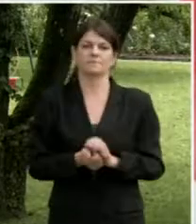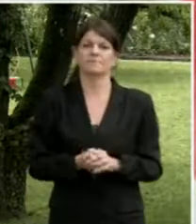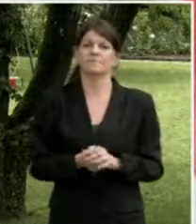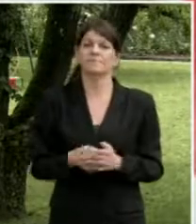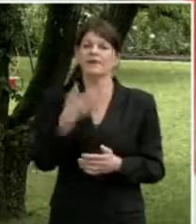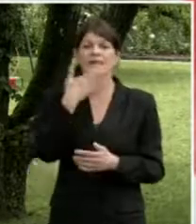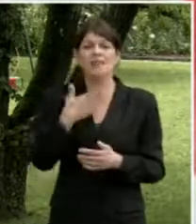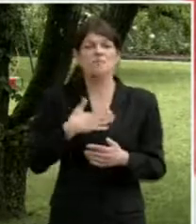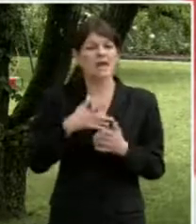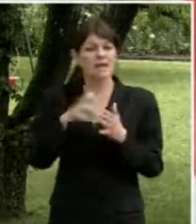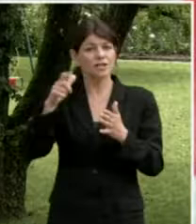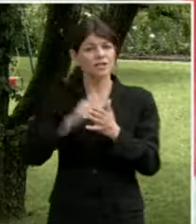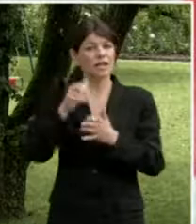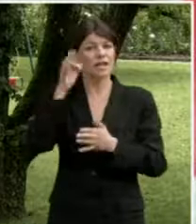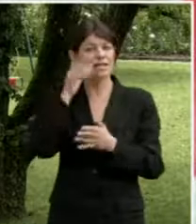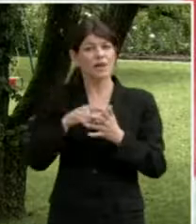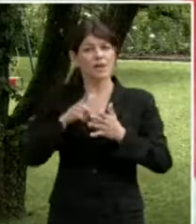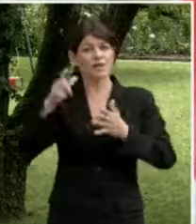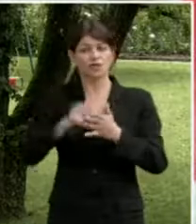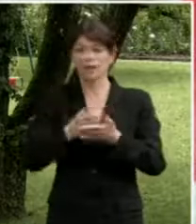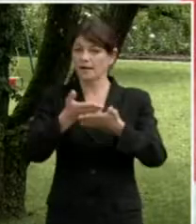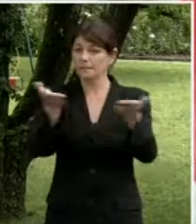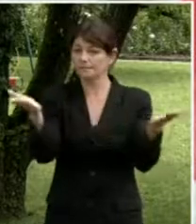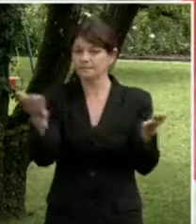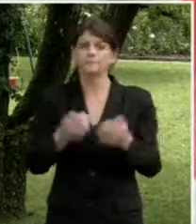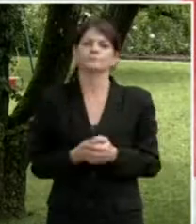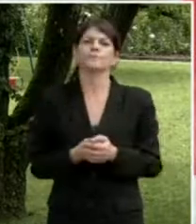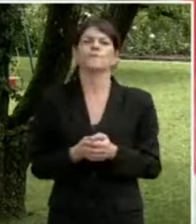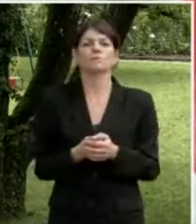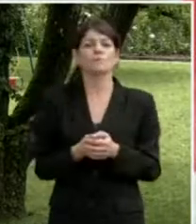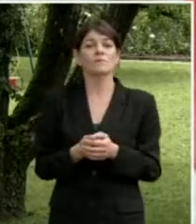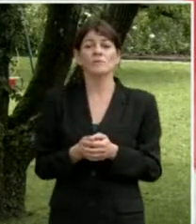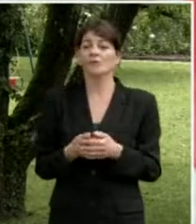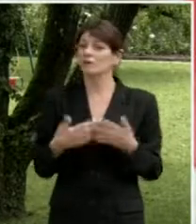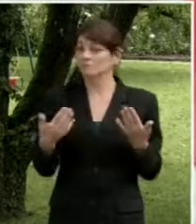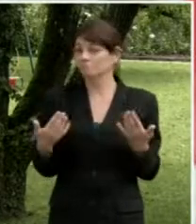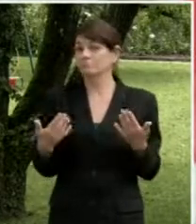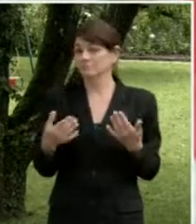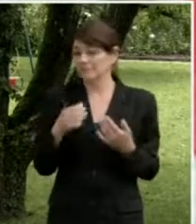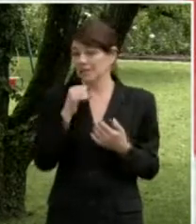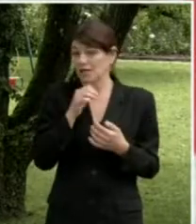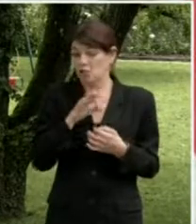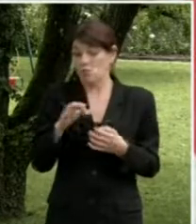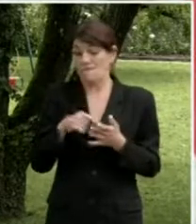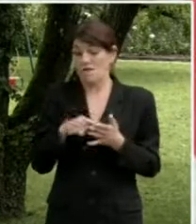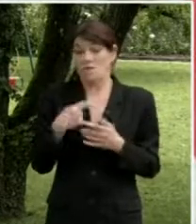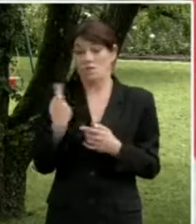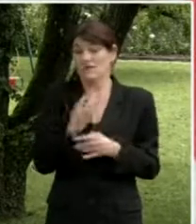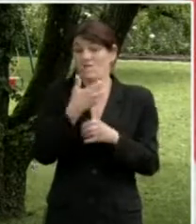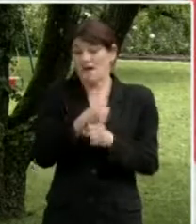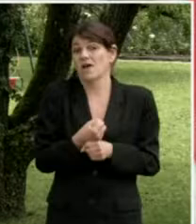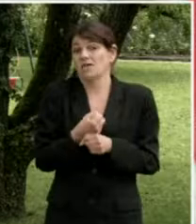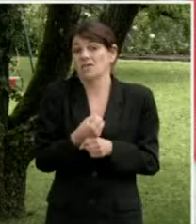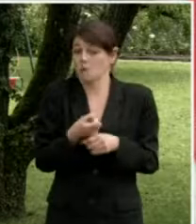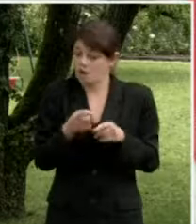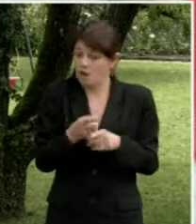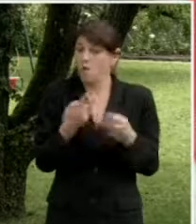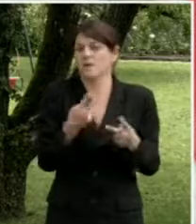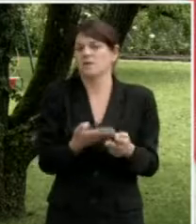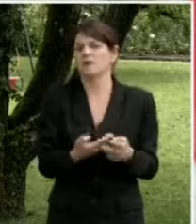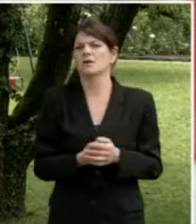Liebe Liechtensteinerinnen und Liechtensteiner, nicht zuletzt dank unserer Verfassung konnten